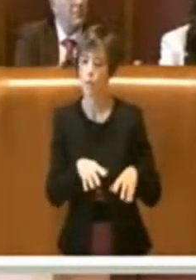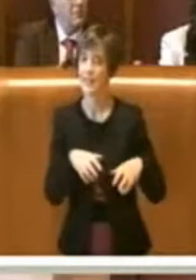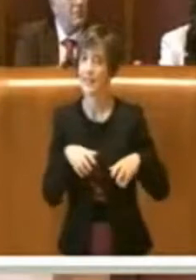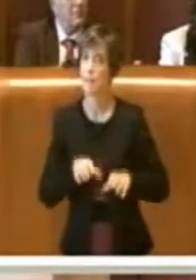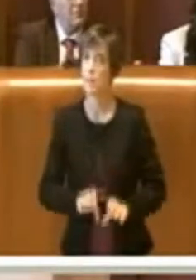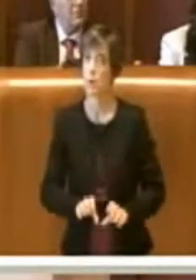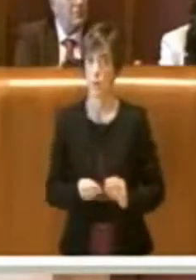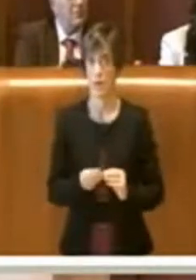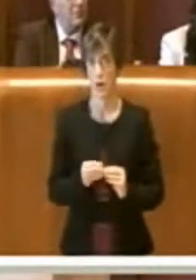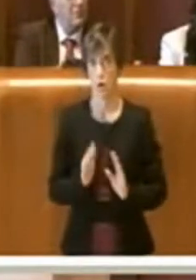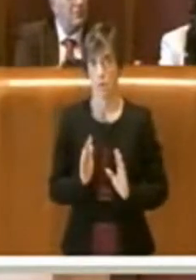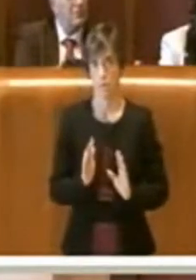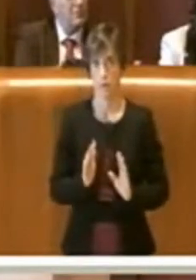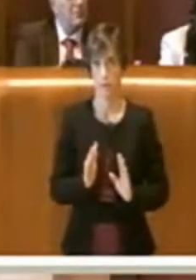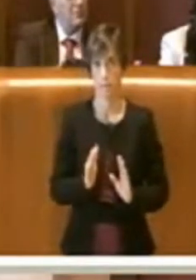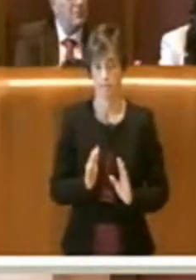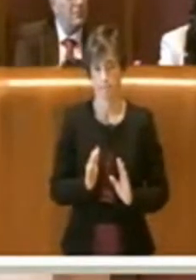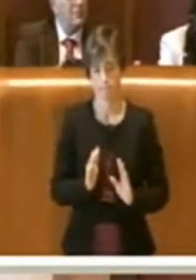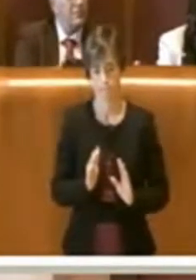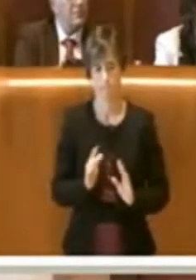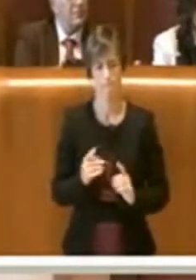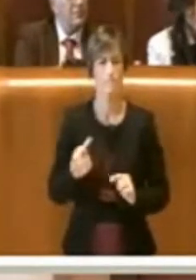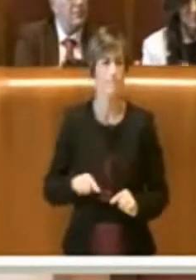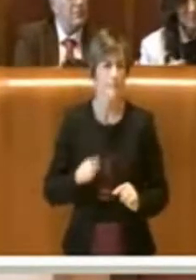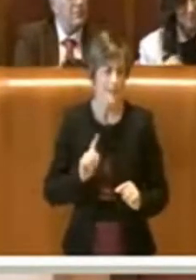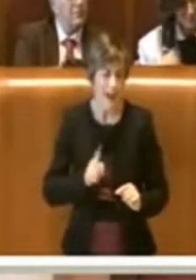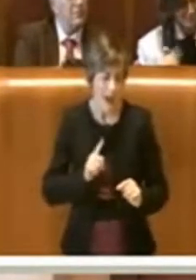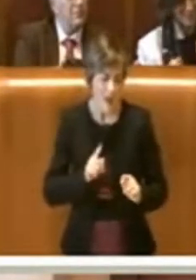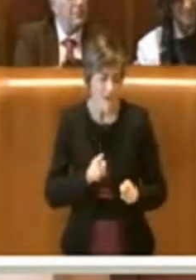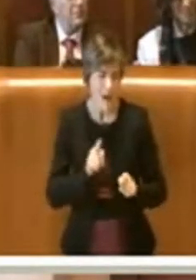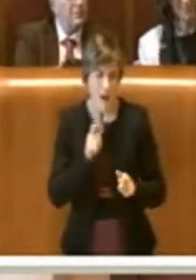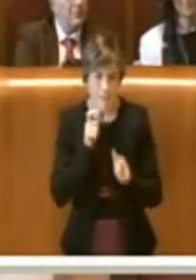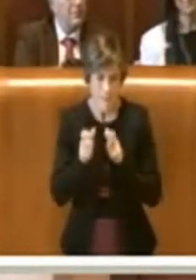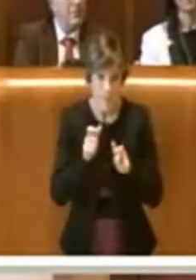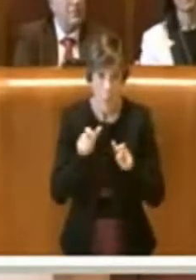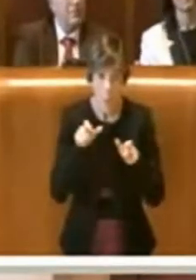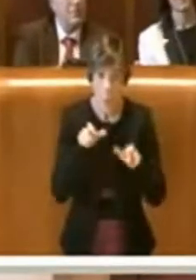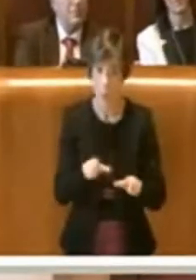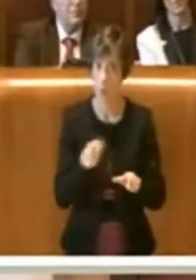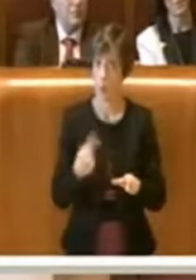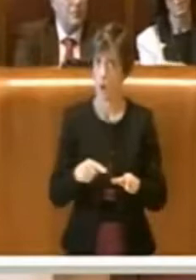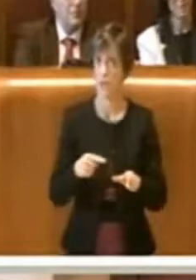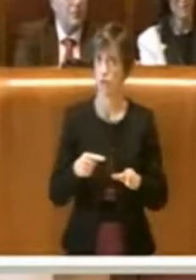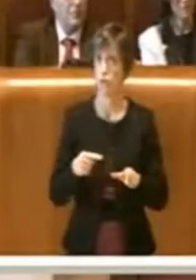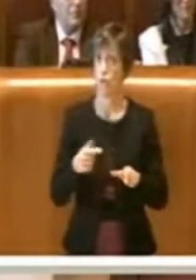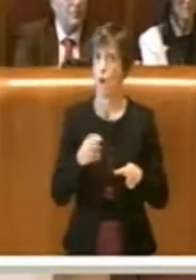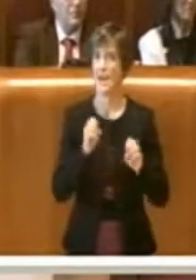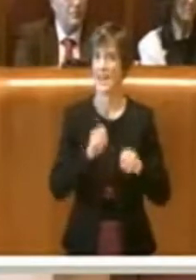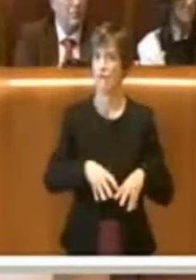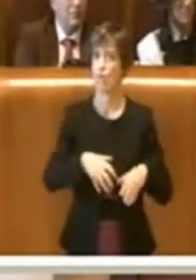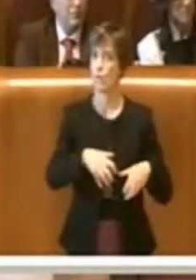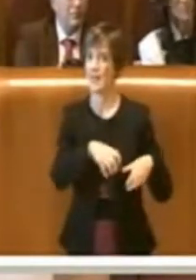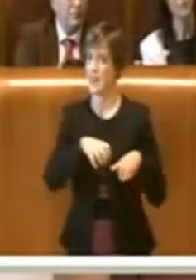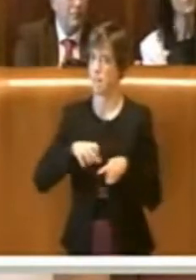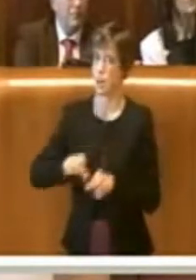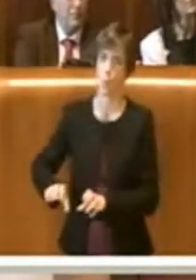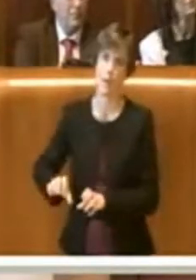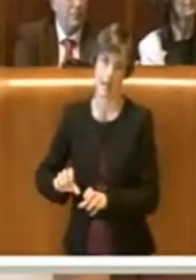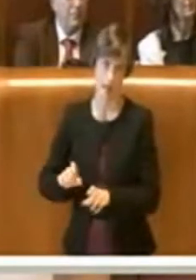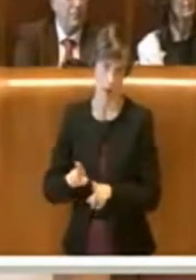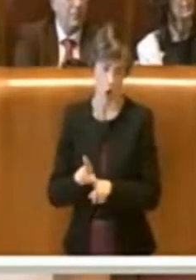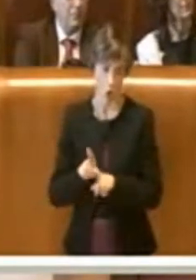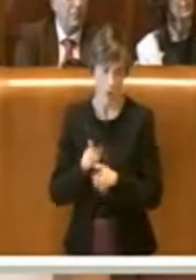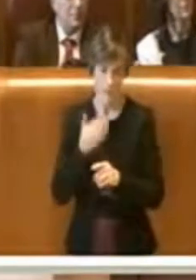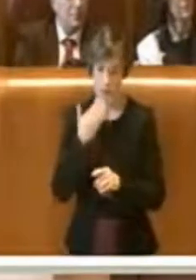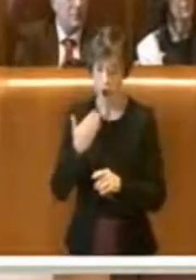Io, insomma, dovremmo portare il discorso su questo, sulla riduzione mediante il riuso e il